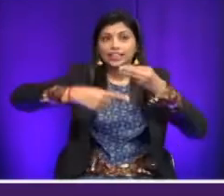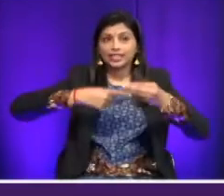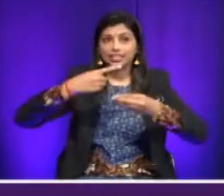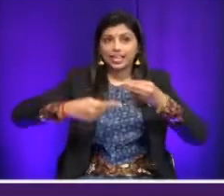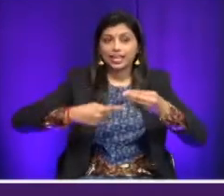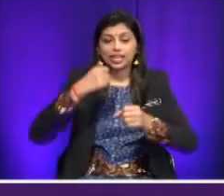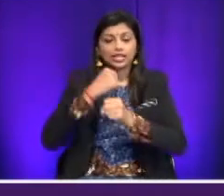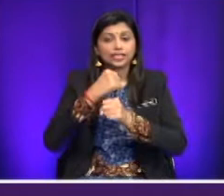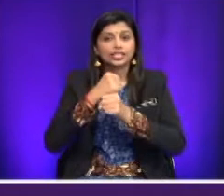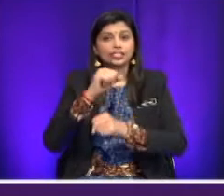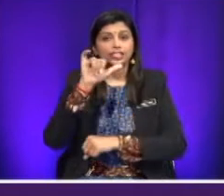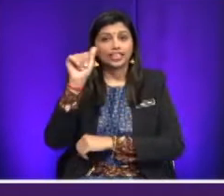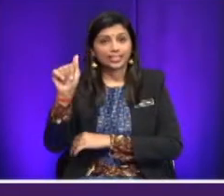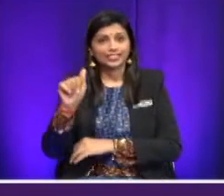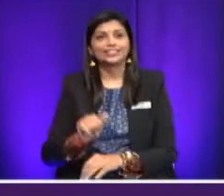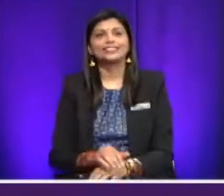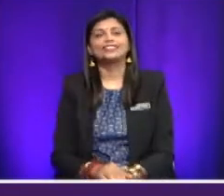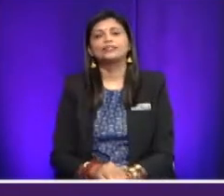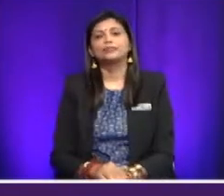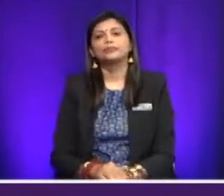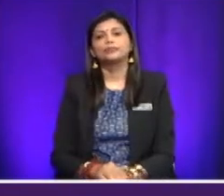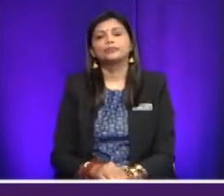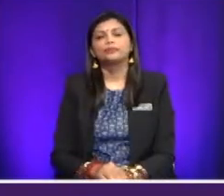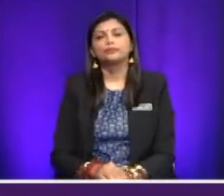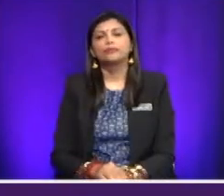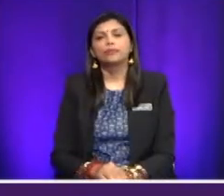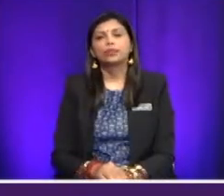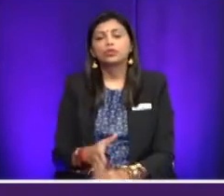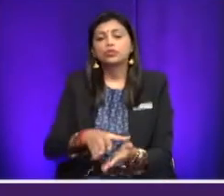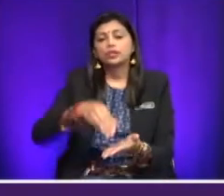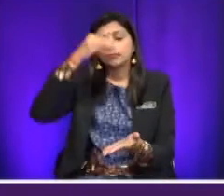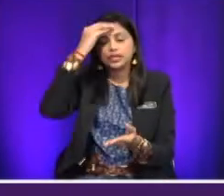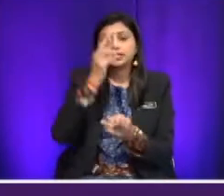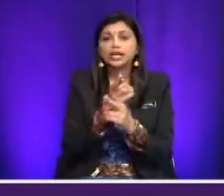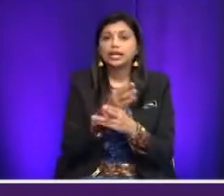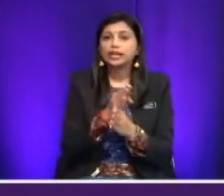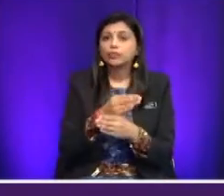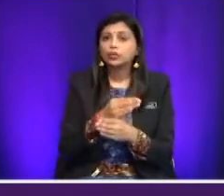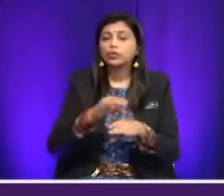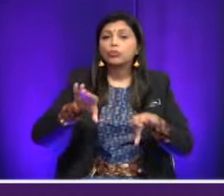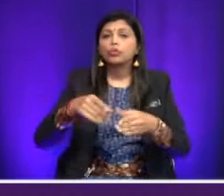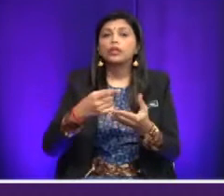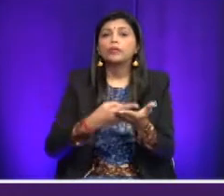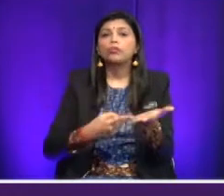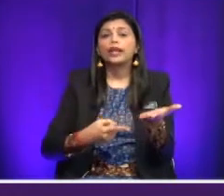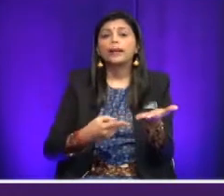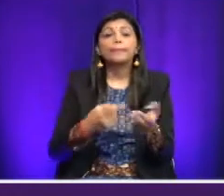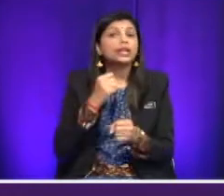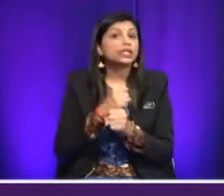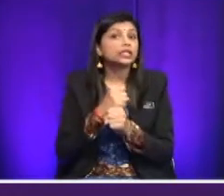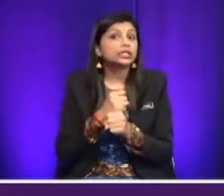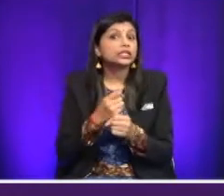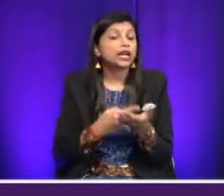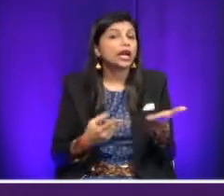aplikasi pengetahuan dalam pengaturan mode produk dan pritchard rekabentuk industri oke di sini kita akan banyak Duo saja teknik pembelajaran